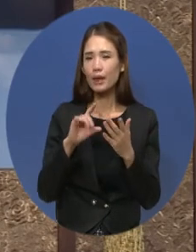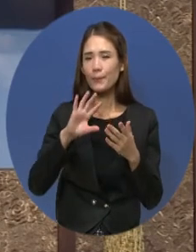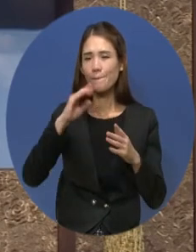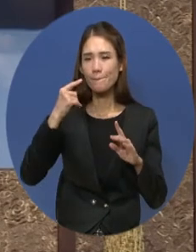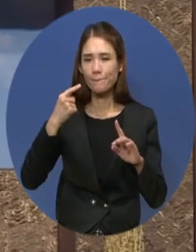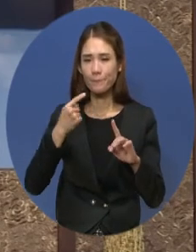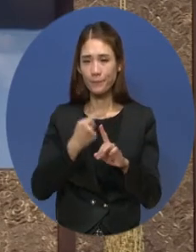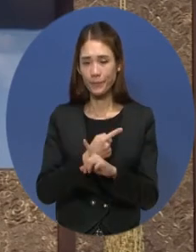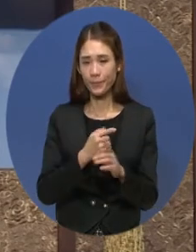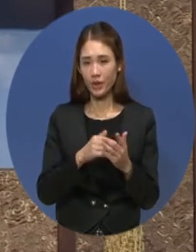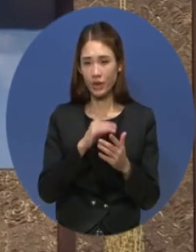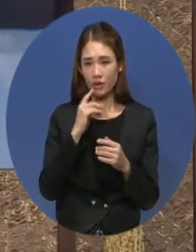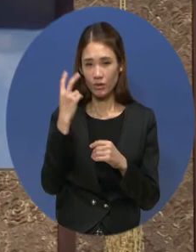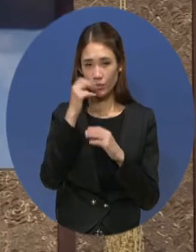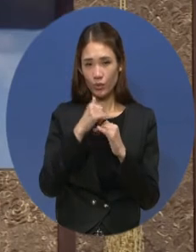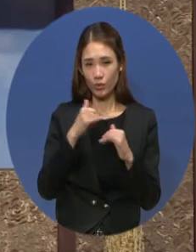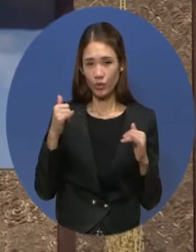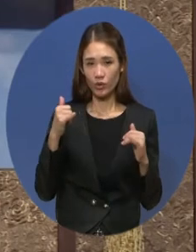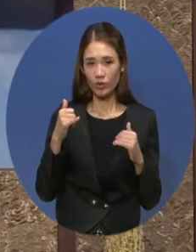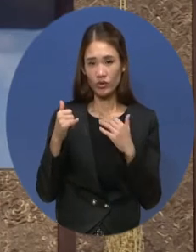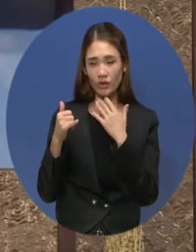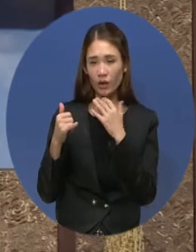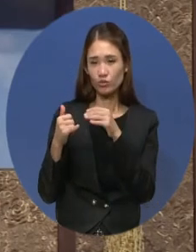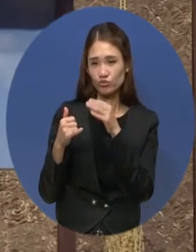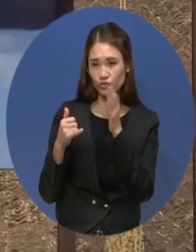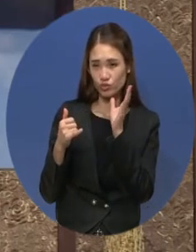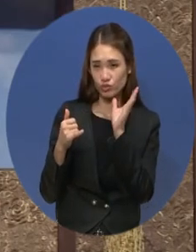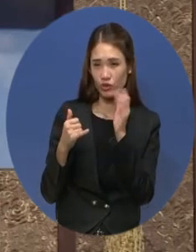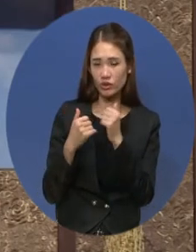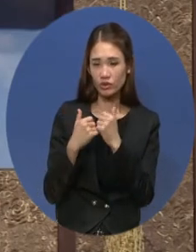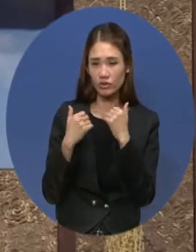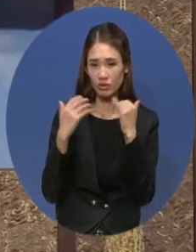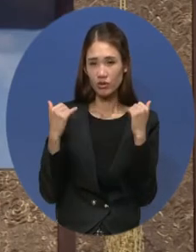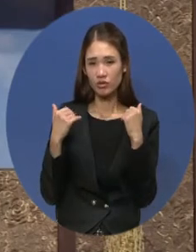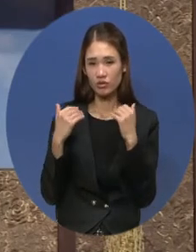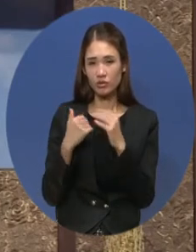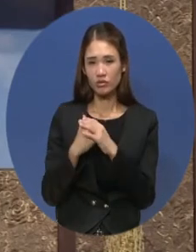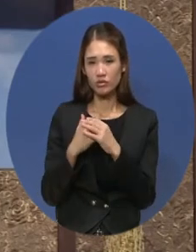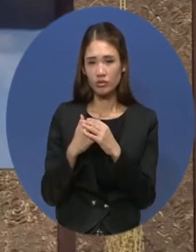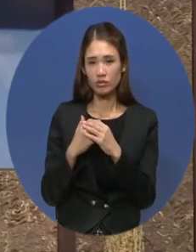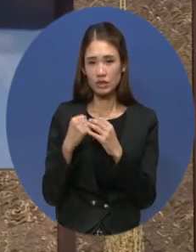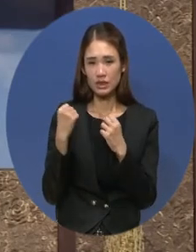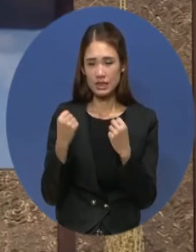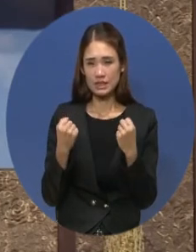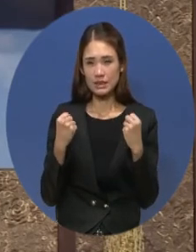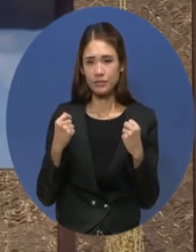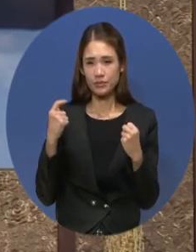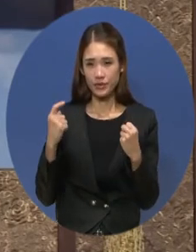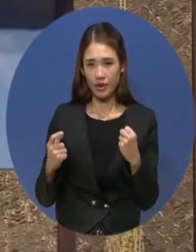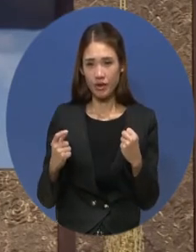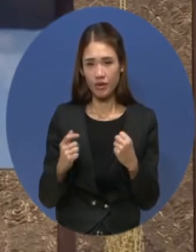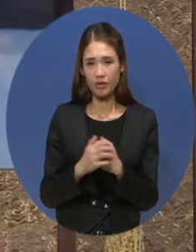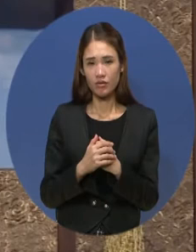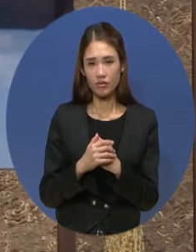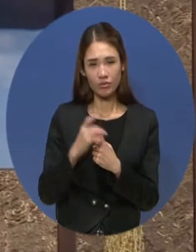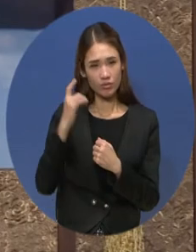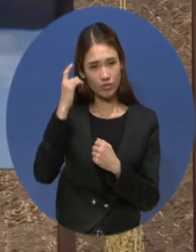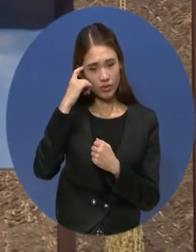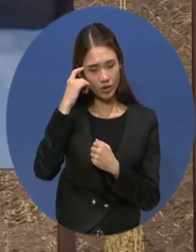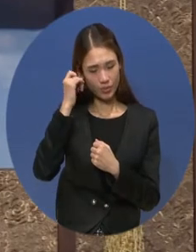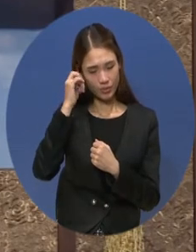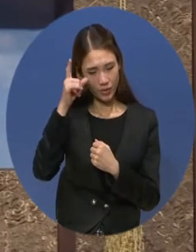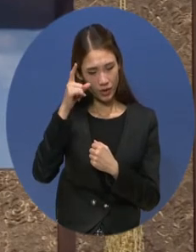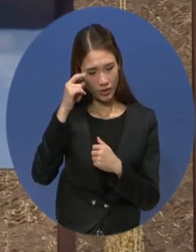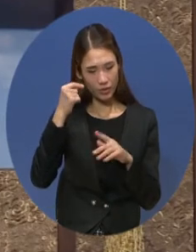되요 보호자는 나이가 들어 가 시구 예 성인기 가 된 발달장애 있는 힘이 세지고 그때는 또 머리가